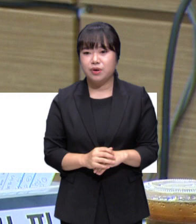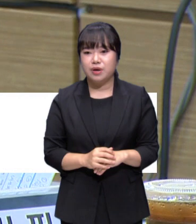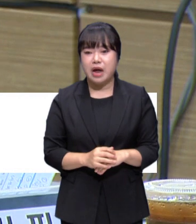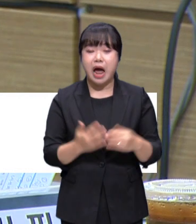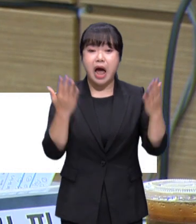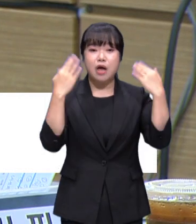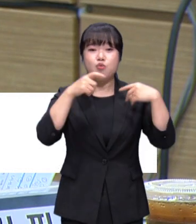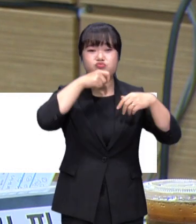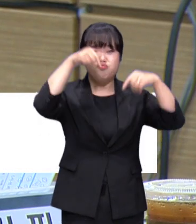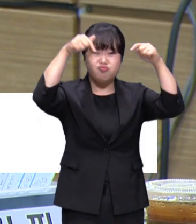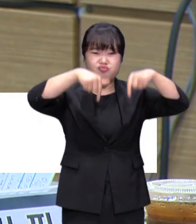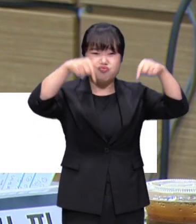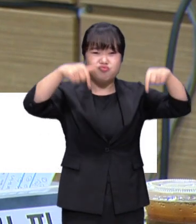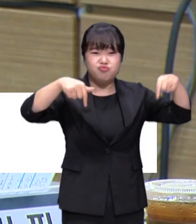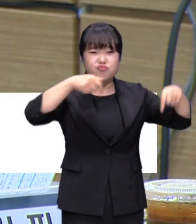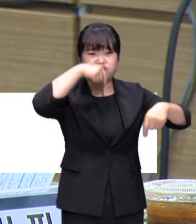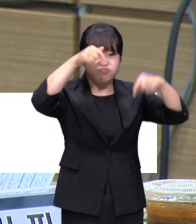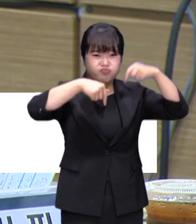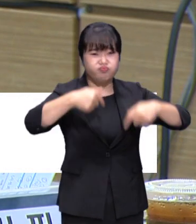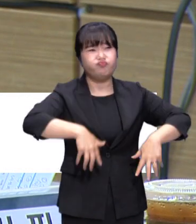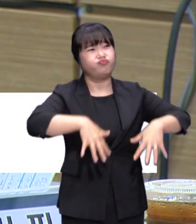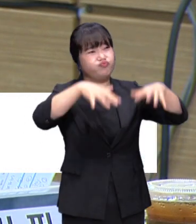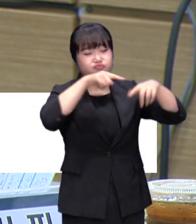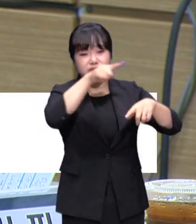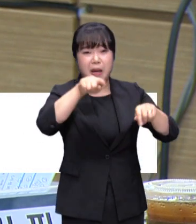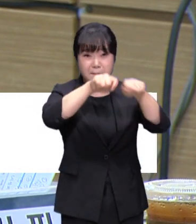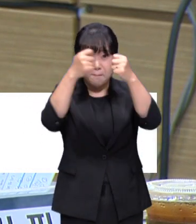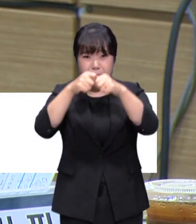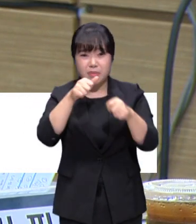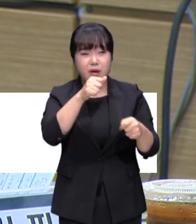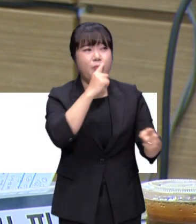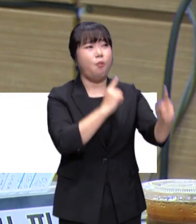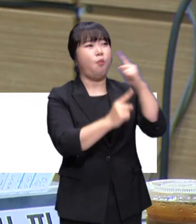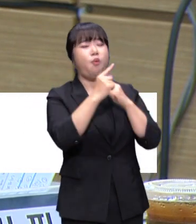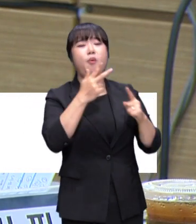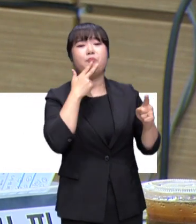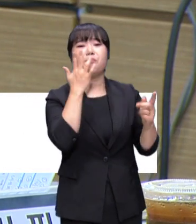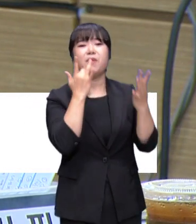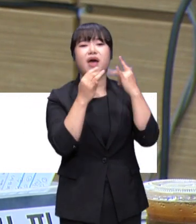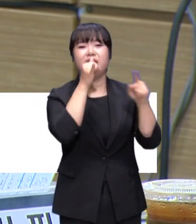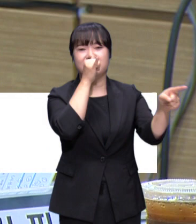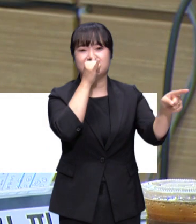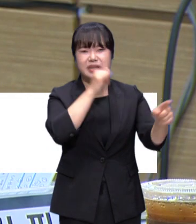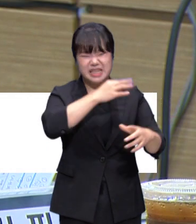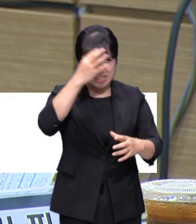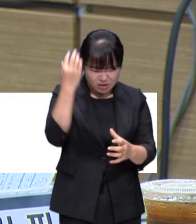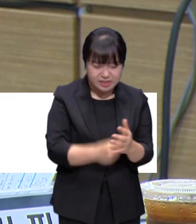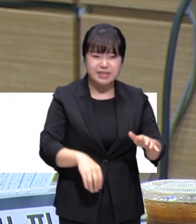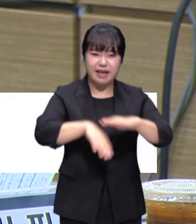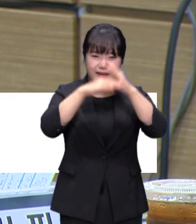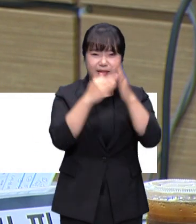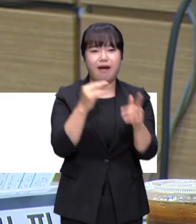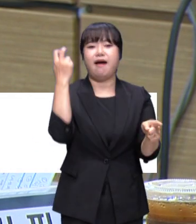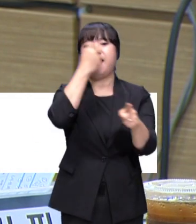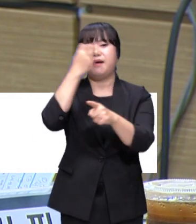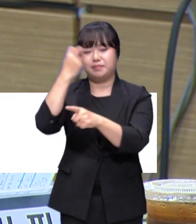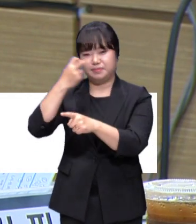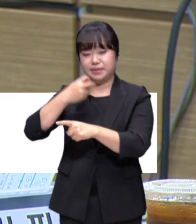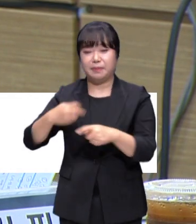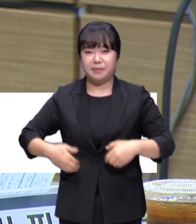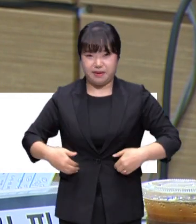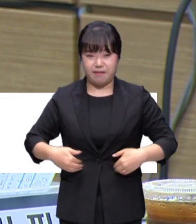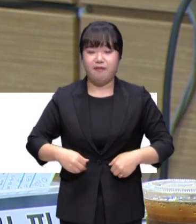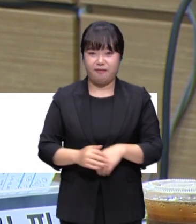누수되는 학교들이 우리한테 보고가 안 되는 학교들도 있다. 그래서 저희가 전체적으로 한번 다 전수조사를